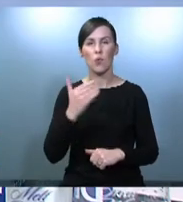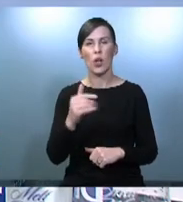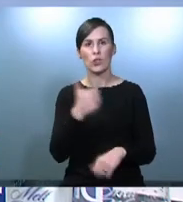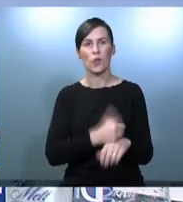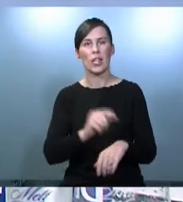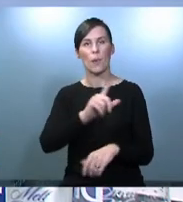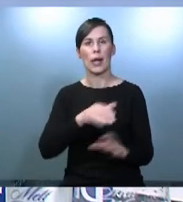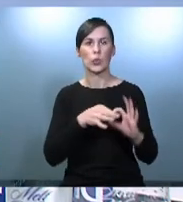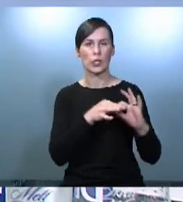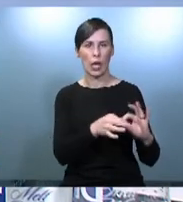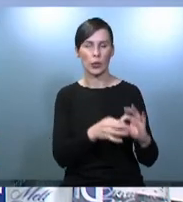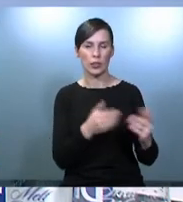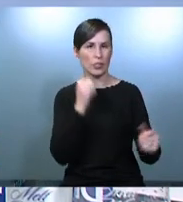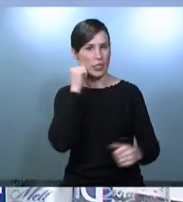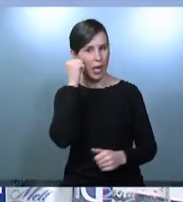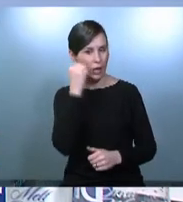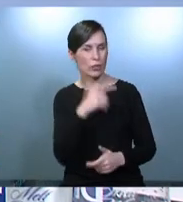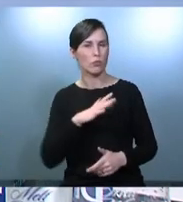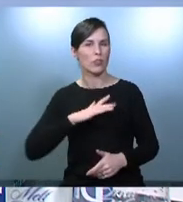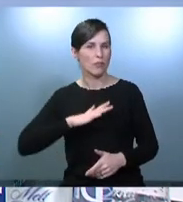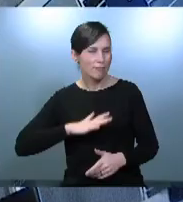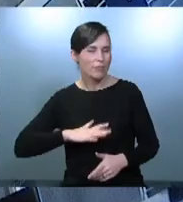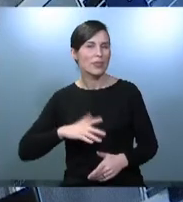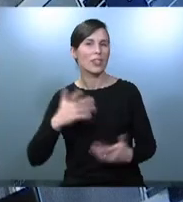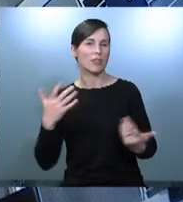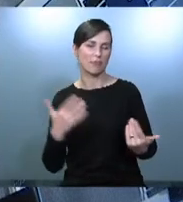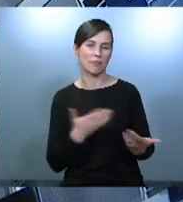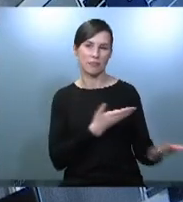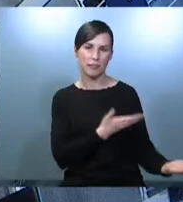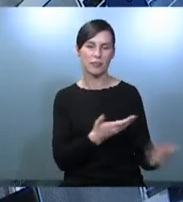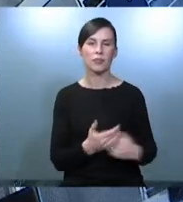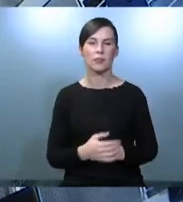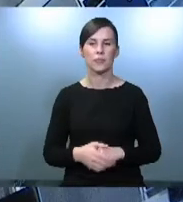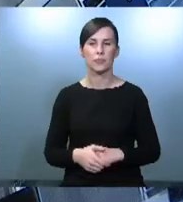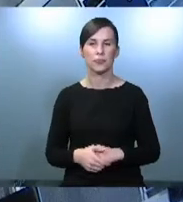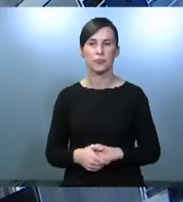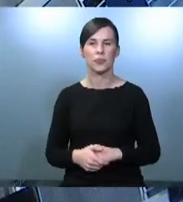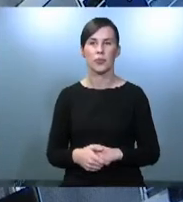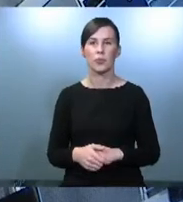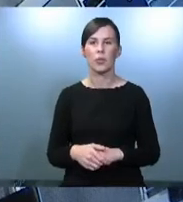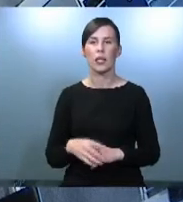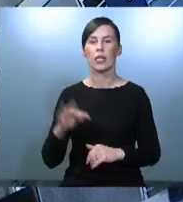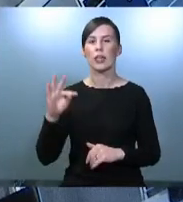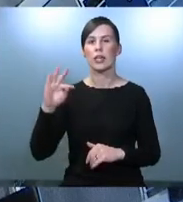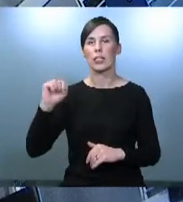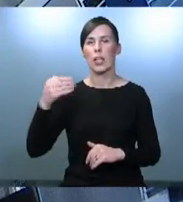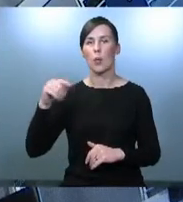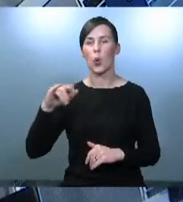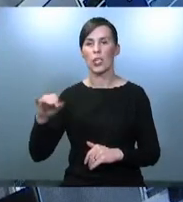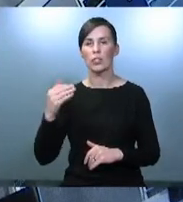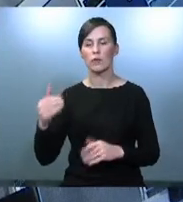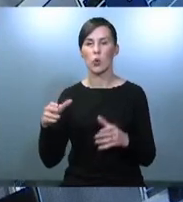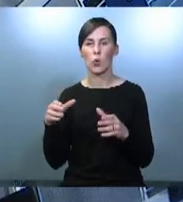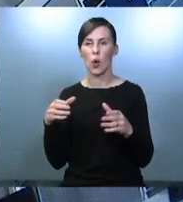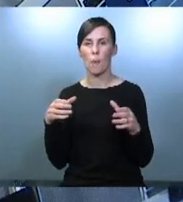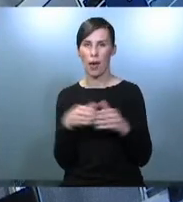dėkoju Arūnui Kacevičiui už kantrybę, kad sulaukė savo eilės. Jis atstovauja visuomenės rinkimų komitetui, Valentino Tamulio komanda mūsų krašto.